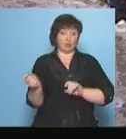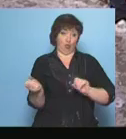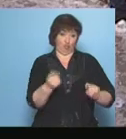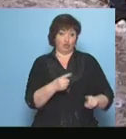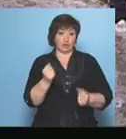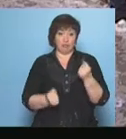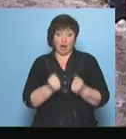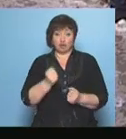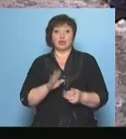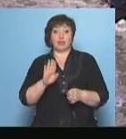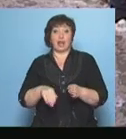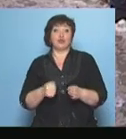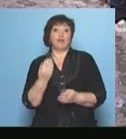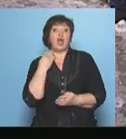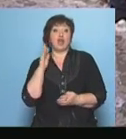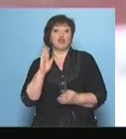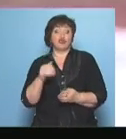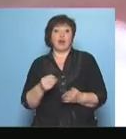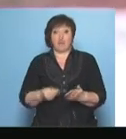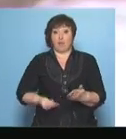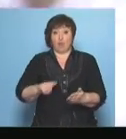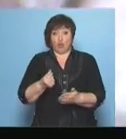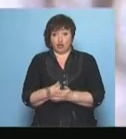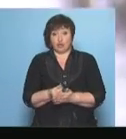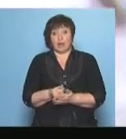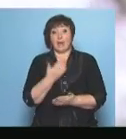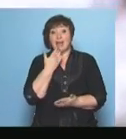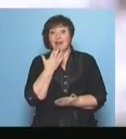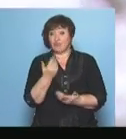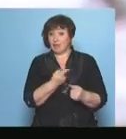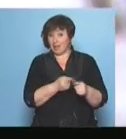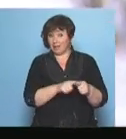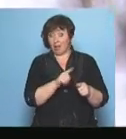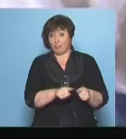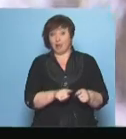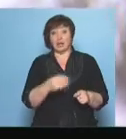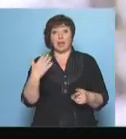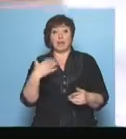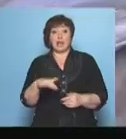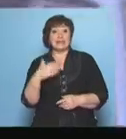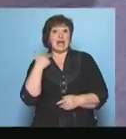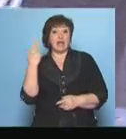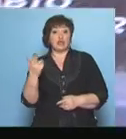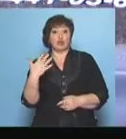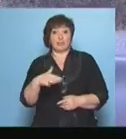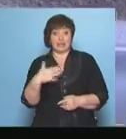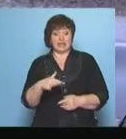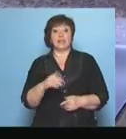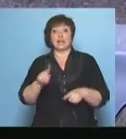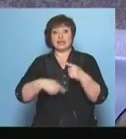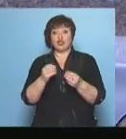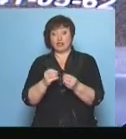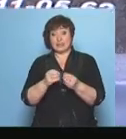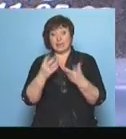успевал в последнюю минуту заплатить по счетам, а вот хозяин этой иномарки сегодня остался без авто. По закону, машина через 10 дней может пойти